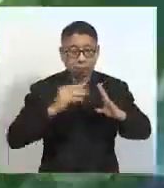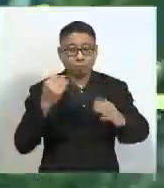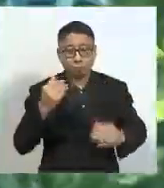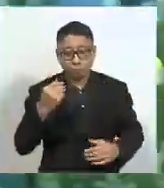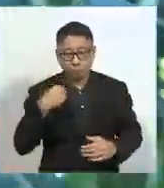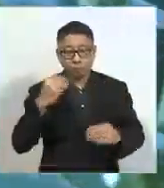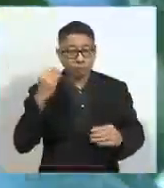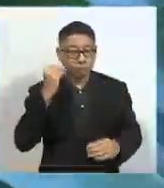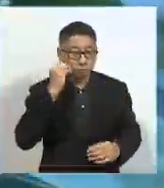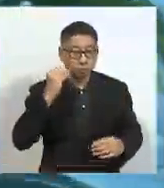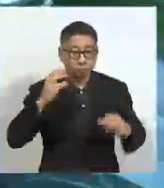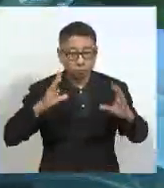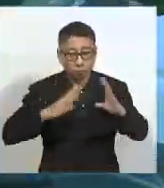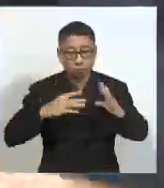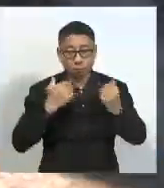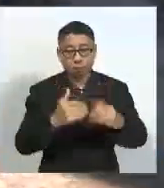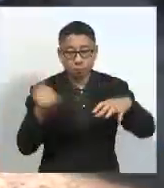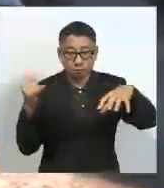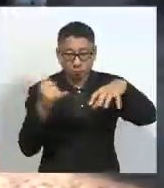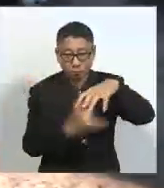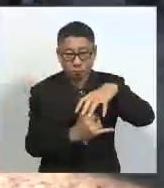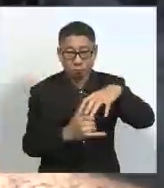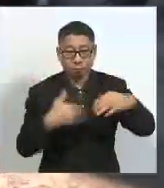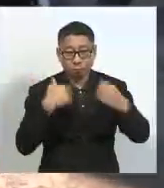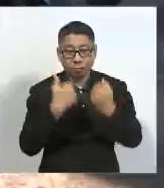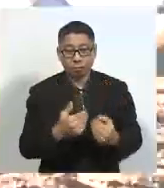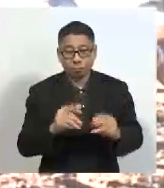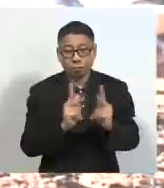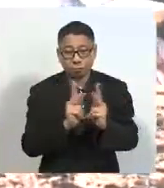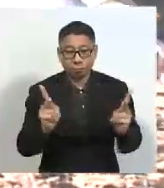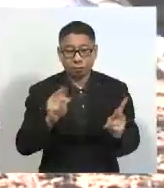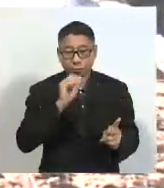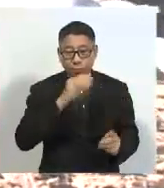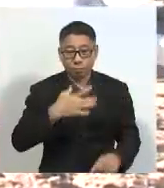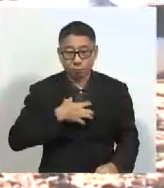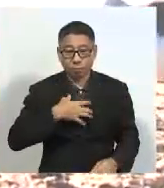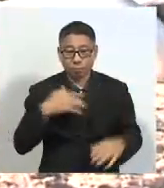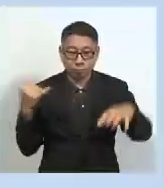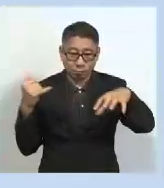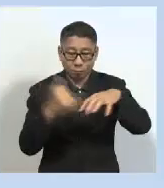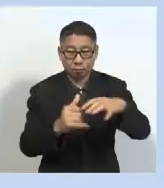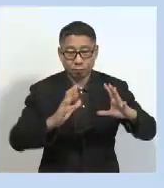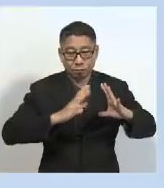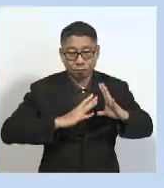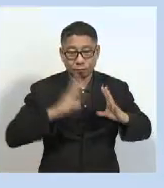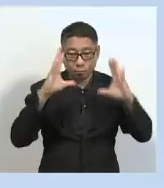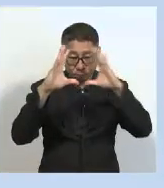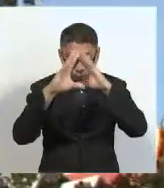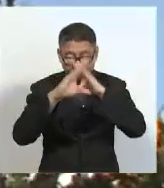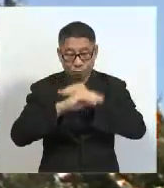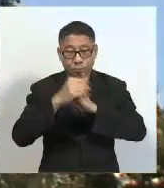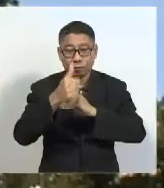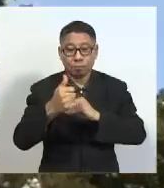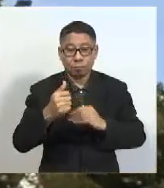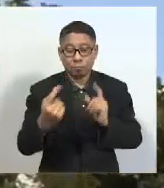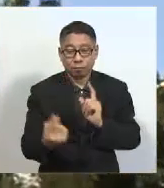ในบ้านพักแบบโฮมสเตย์ซึ่งคณะกรรมการหมู่บ้านบอกว่าอยากให้ผู้มาเยือนได้มาพักแบบค้างคืนมากกว่าเพราะ